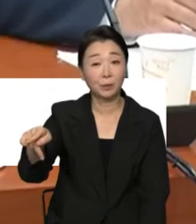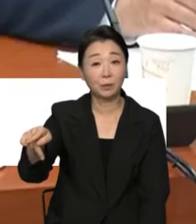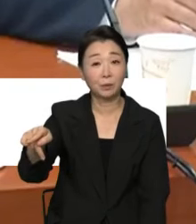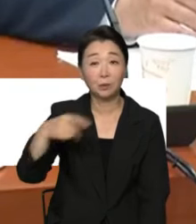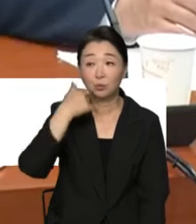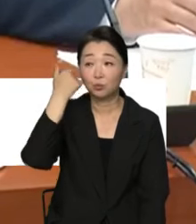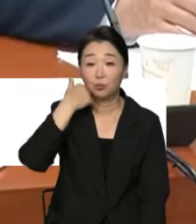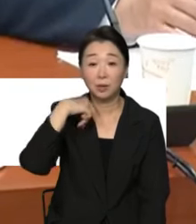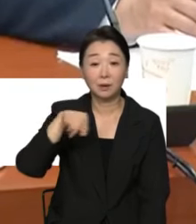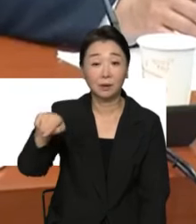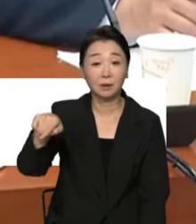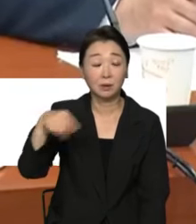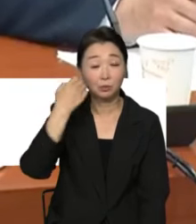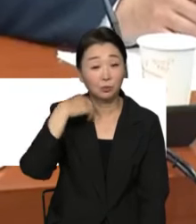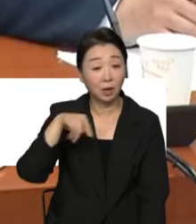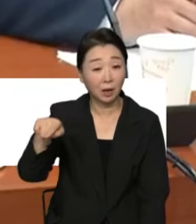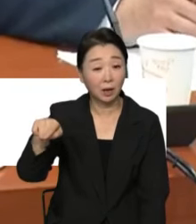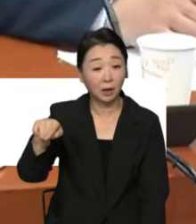대체